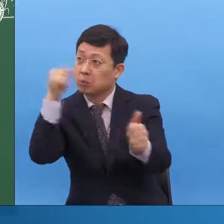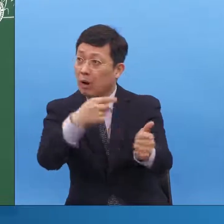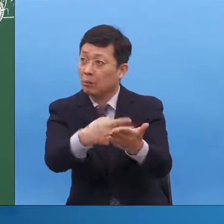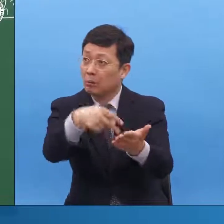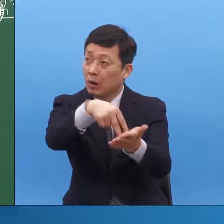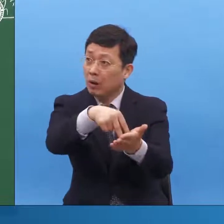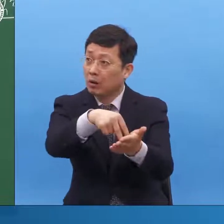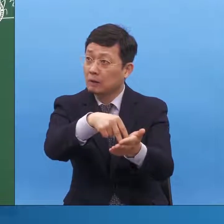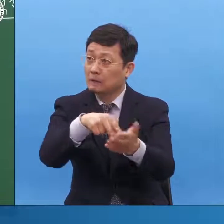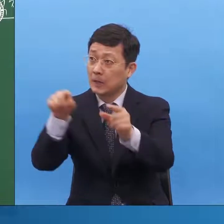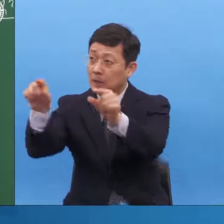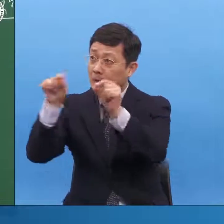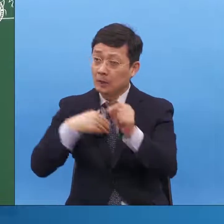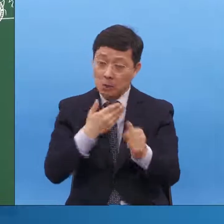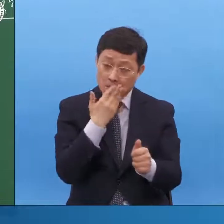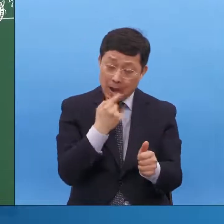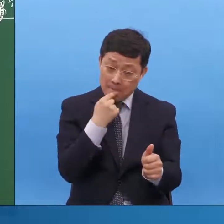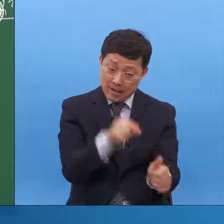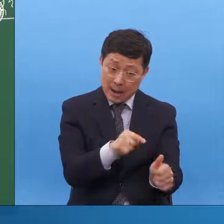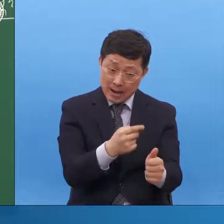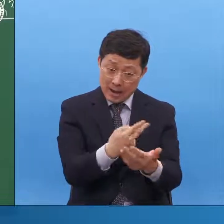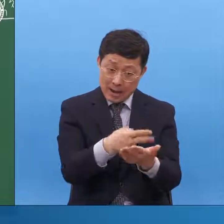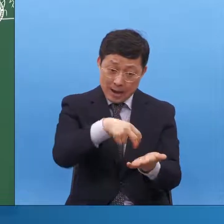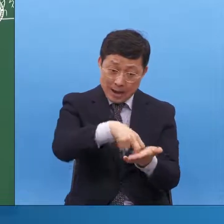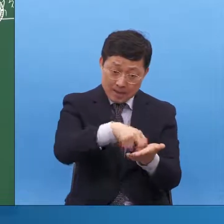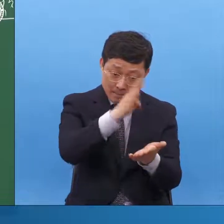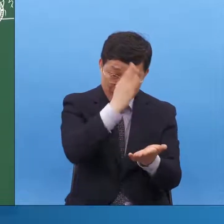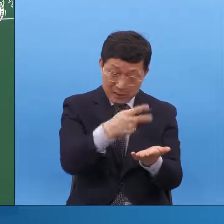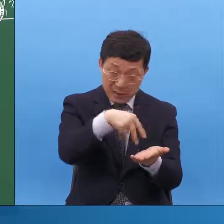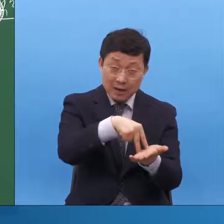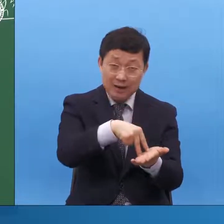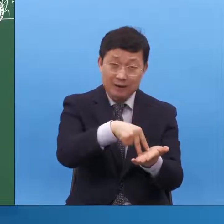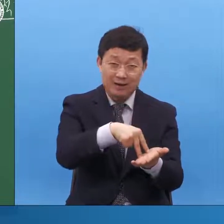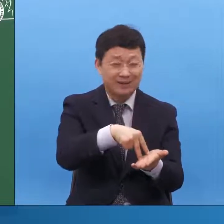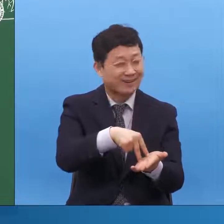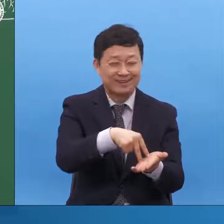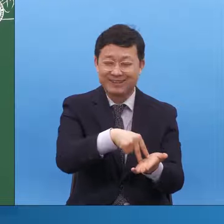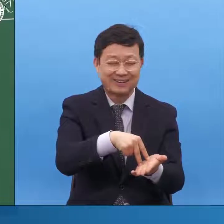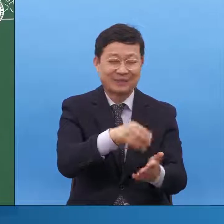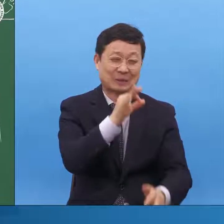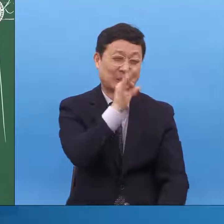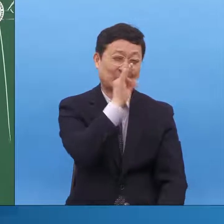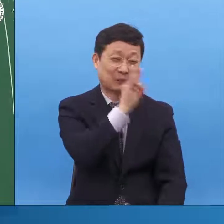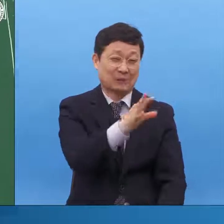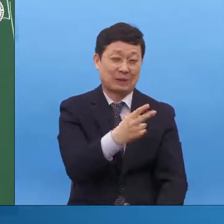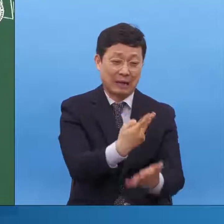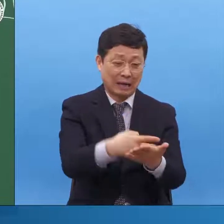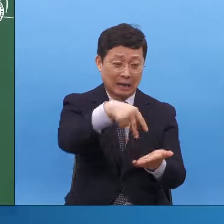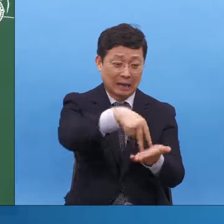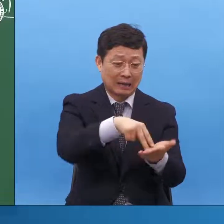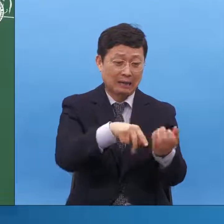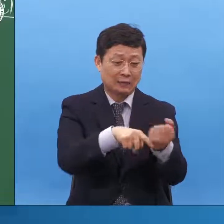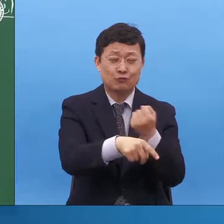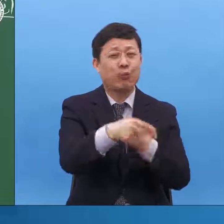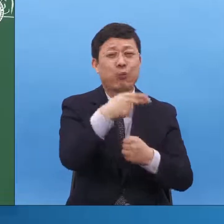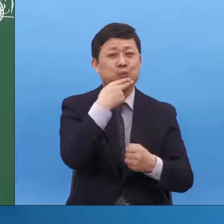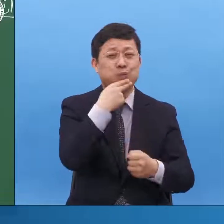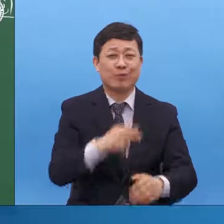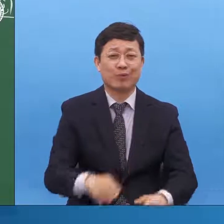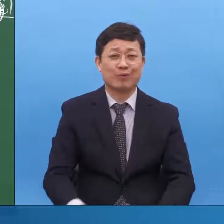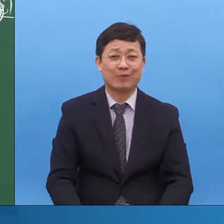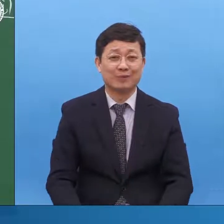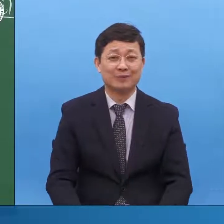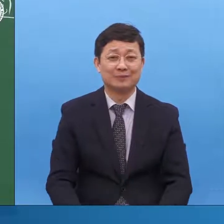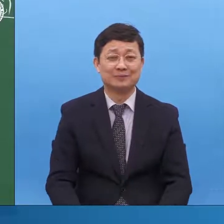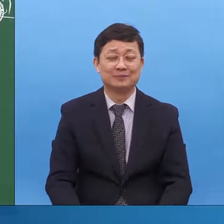세우지도 못해요 우리는. Oh, Jesus 그렇죠. raised a crippled man. Can I raise them too? There's no reason for you to ask that kind of question. 또 If 세울 you could, 필요도 then you 없어요, won't 우리는. be able to, and there's no need 뭘 for 말하는 that. 겁니까? What do